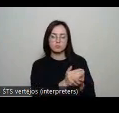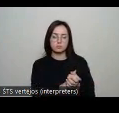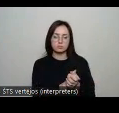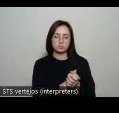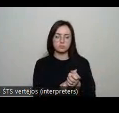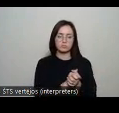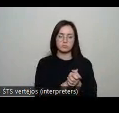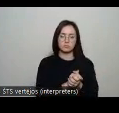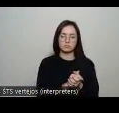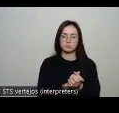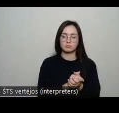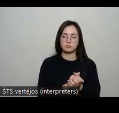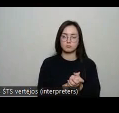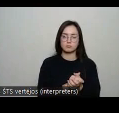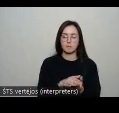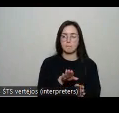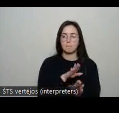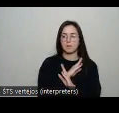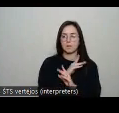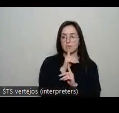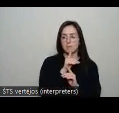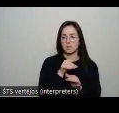Mirtina tyla.